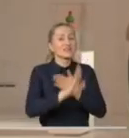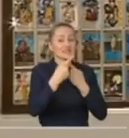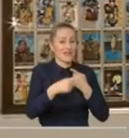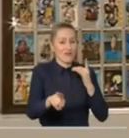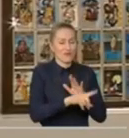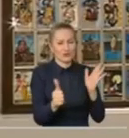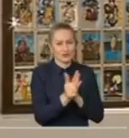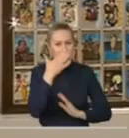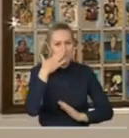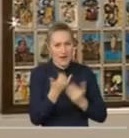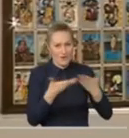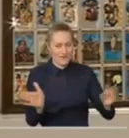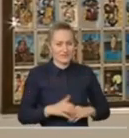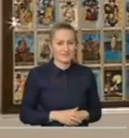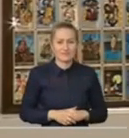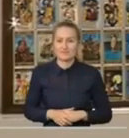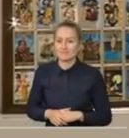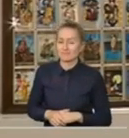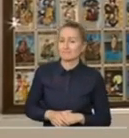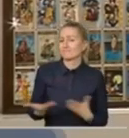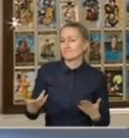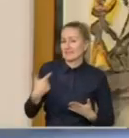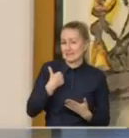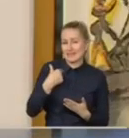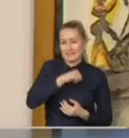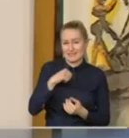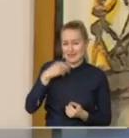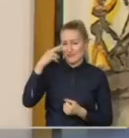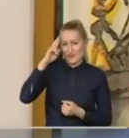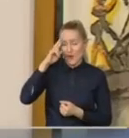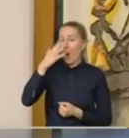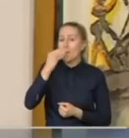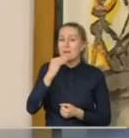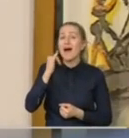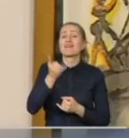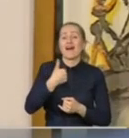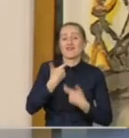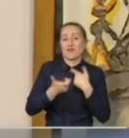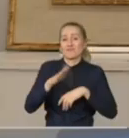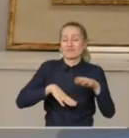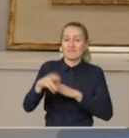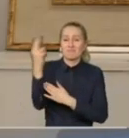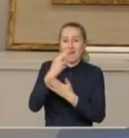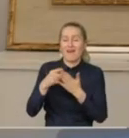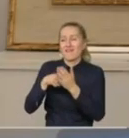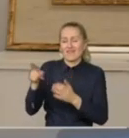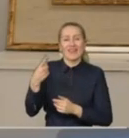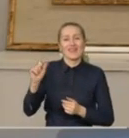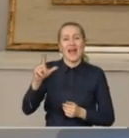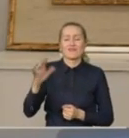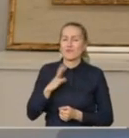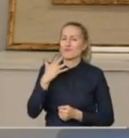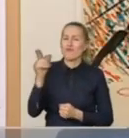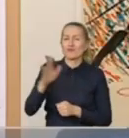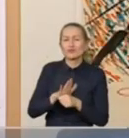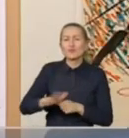maja. To, że ja sam nie pojmuję sensu moich obrazów, kiedy je maluję, nie znaczy, że go nie mają, mawiał Salvador Dali, jeden z najsłynniejszych